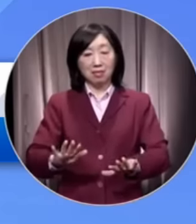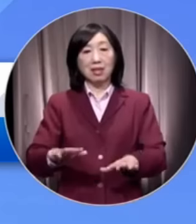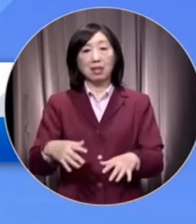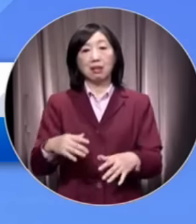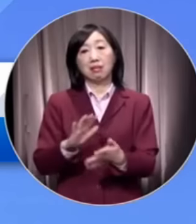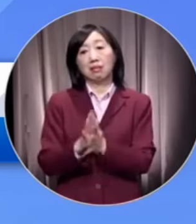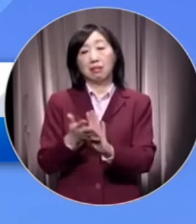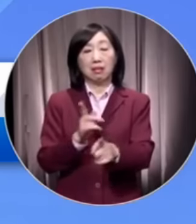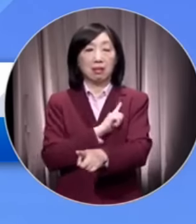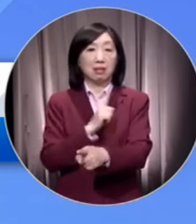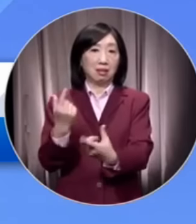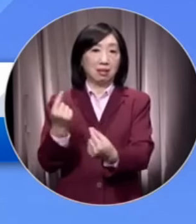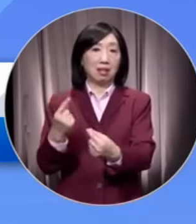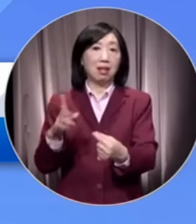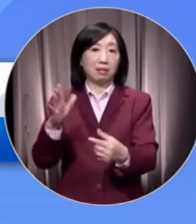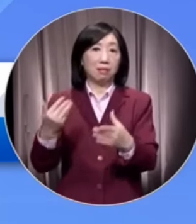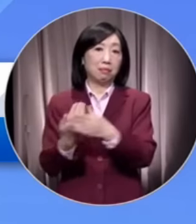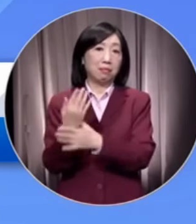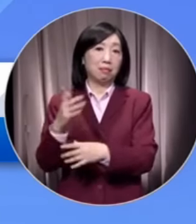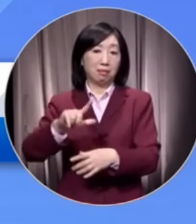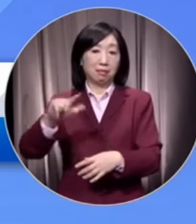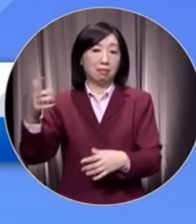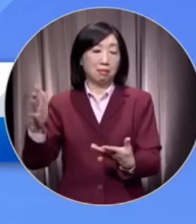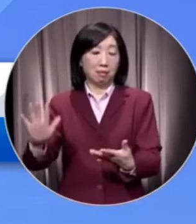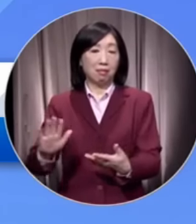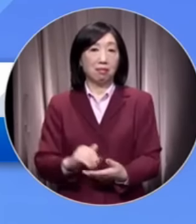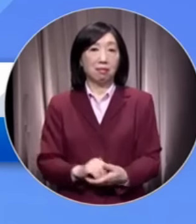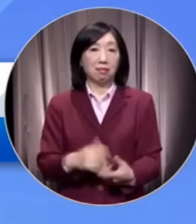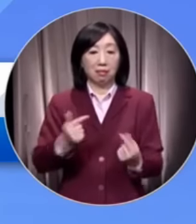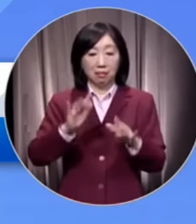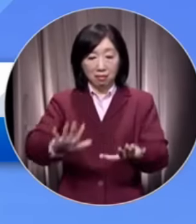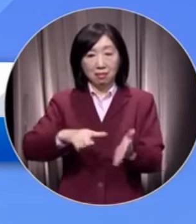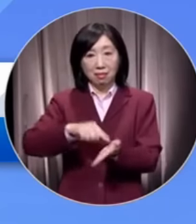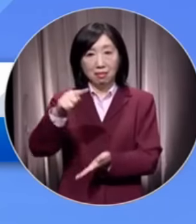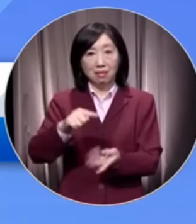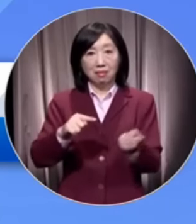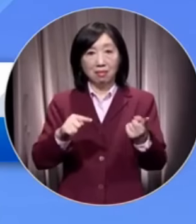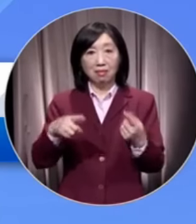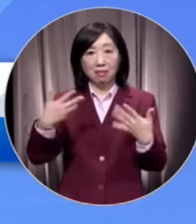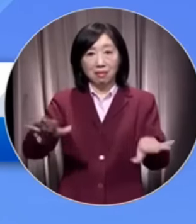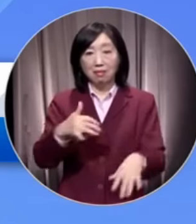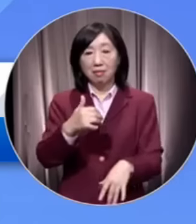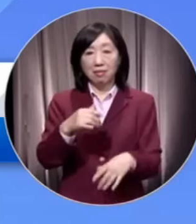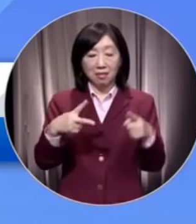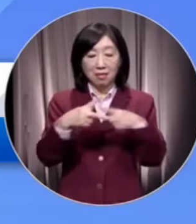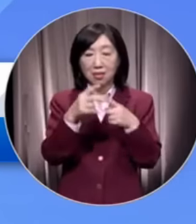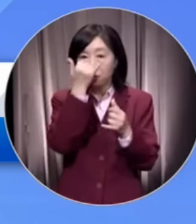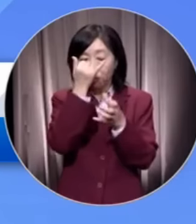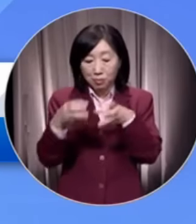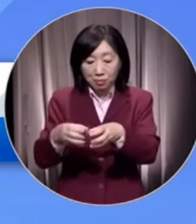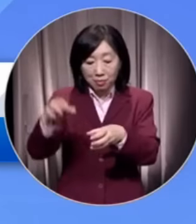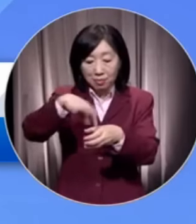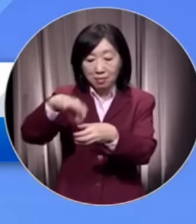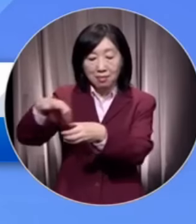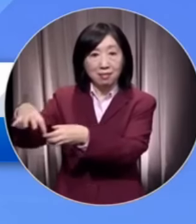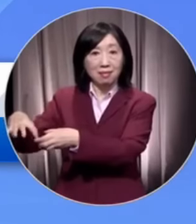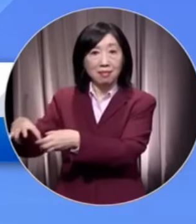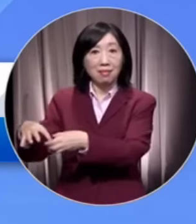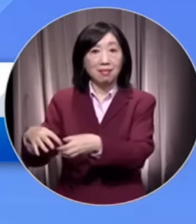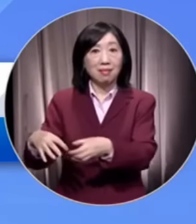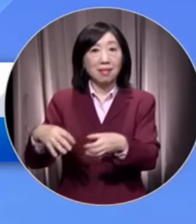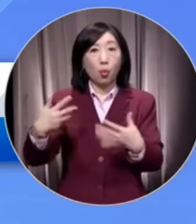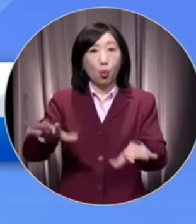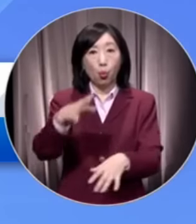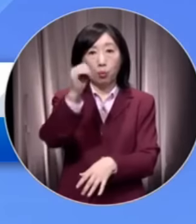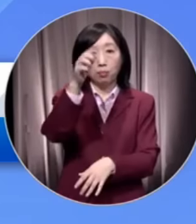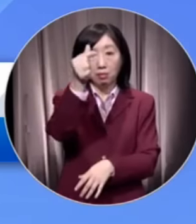阶级。蔡主席，您看看您在这次的选举当中，好多的小猪啊，就不少，都已经有好